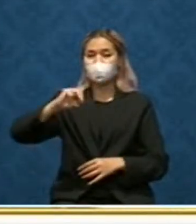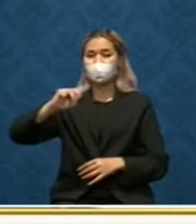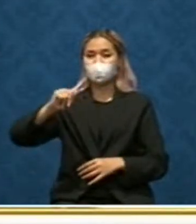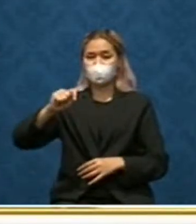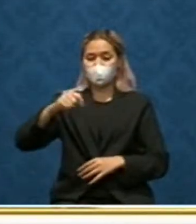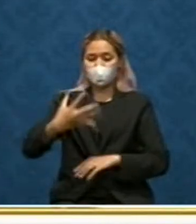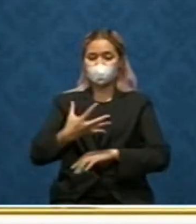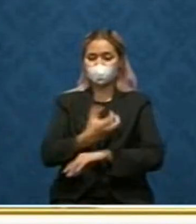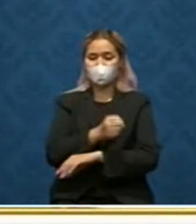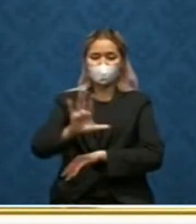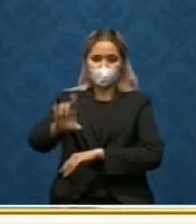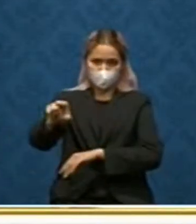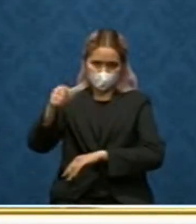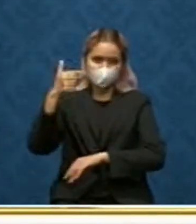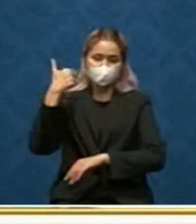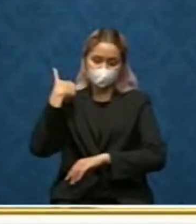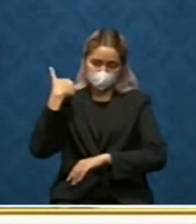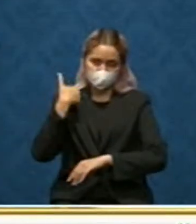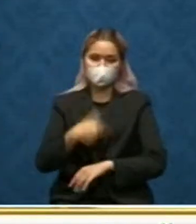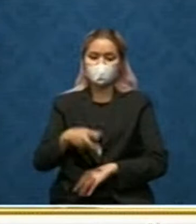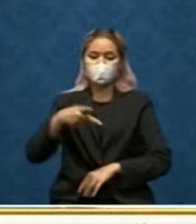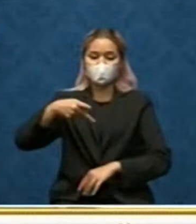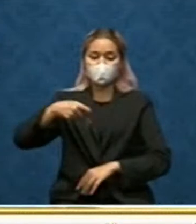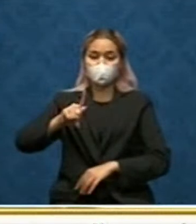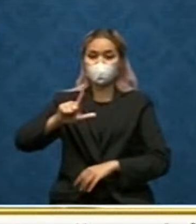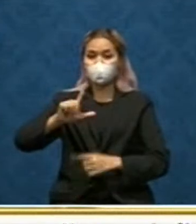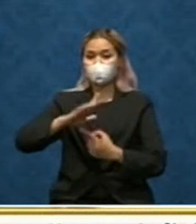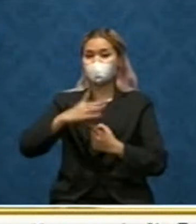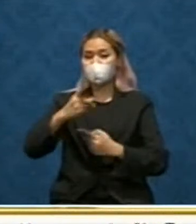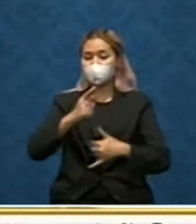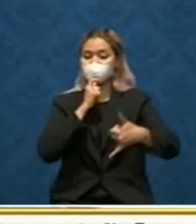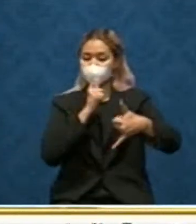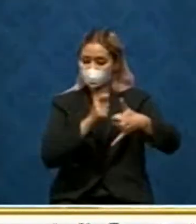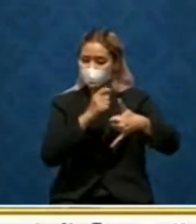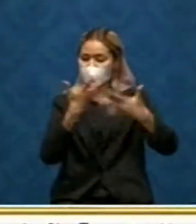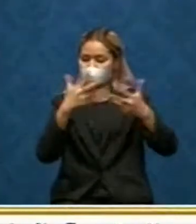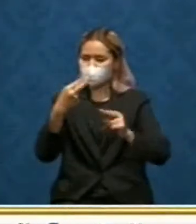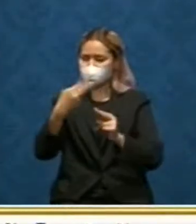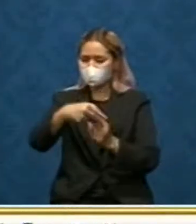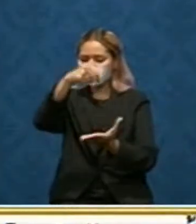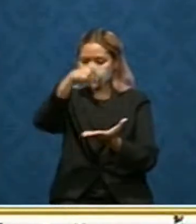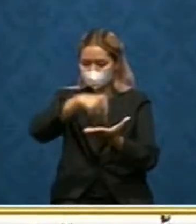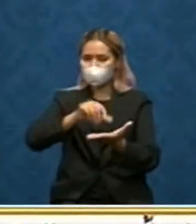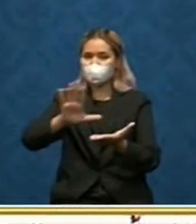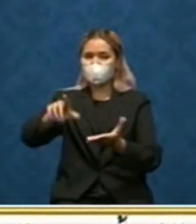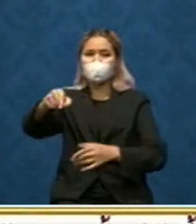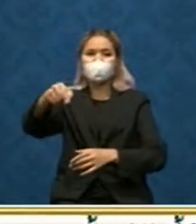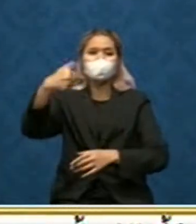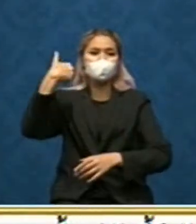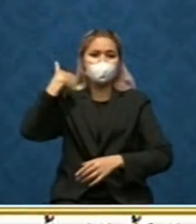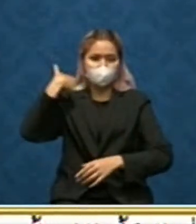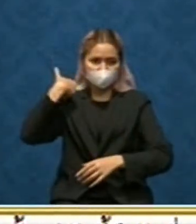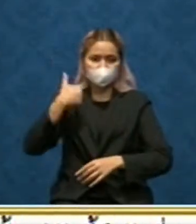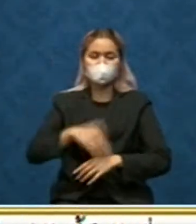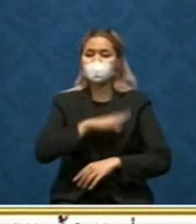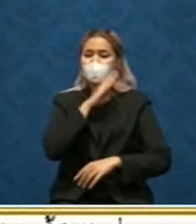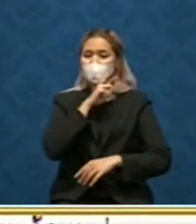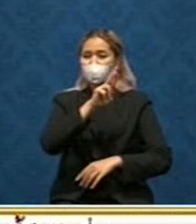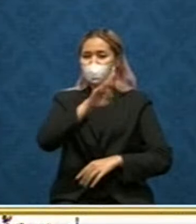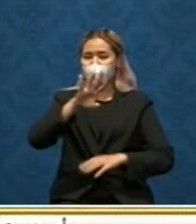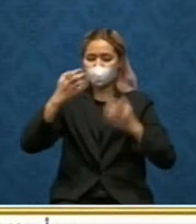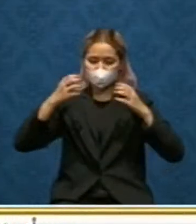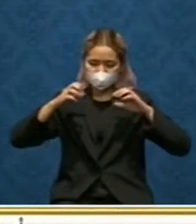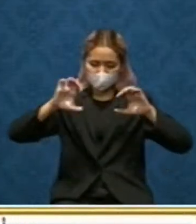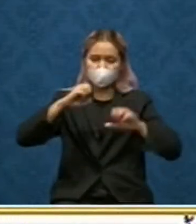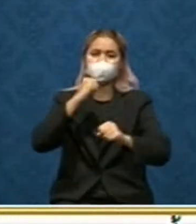เขามีอำนาจโยทรงปลด สอบเศพรตีว่าการเขโลงนามได้อยแล้ แล็แล้วก็ระบบรชาการเข